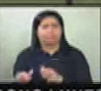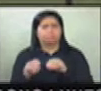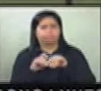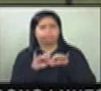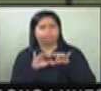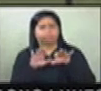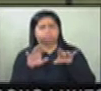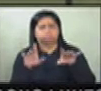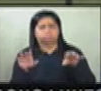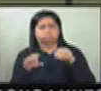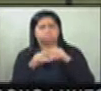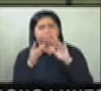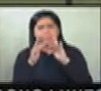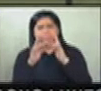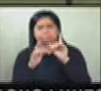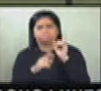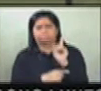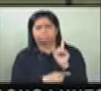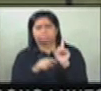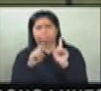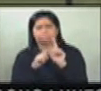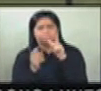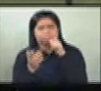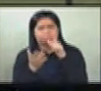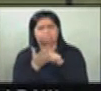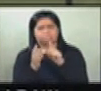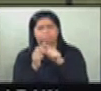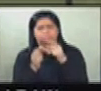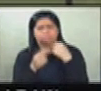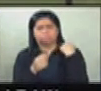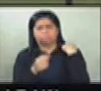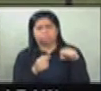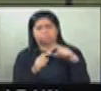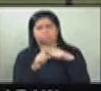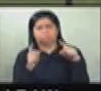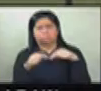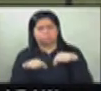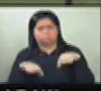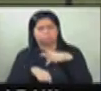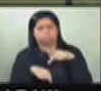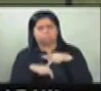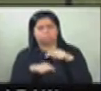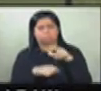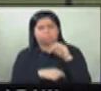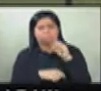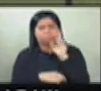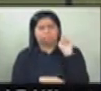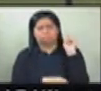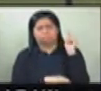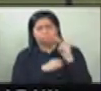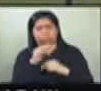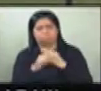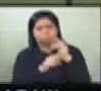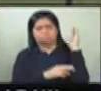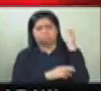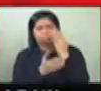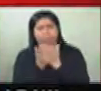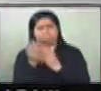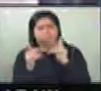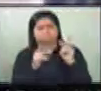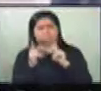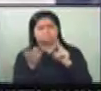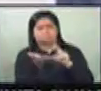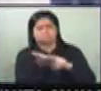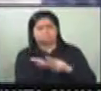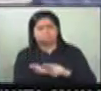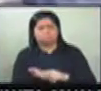pala kumakalat naman sa internet ang isang liham na tumututol na gawin dito sa Pilipinas ang Miss Universe pageant. Ilang personalidad na ang